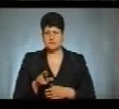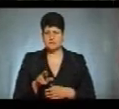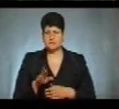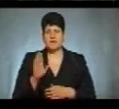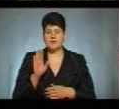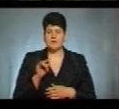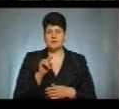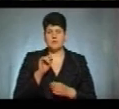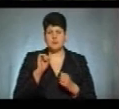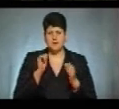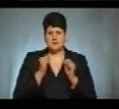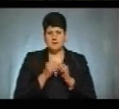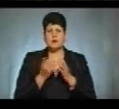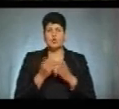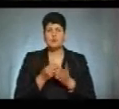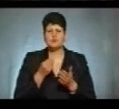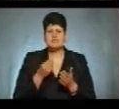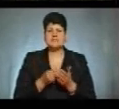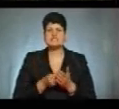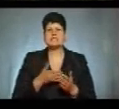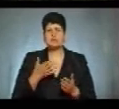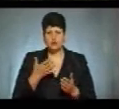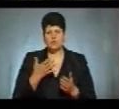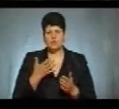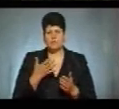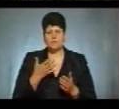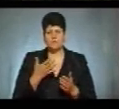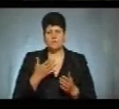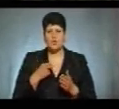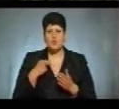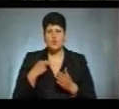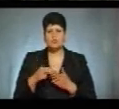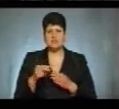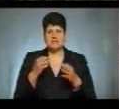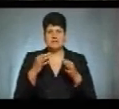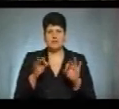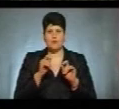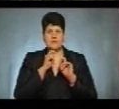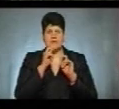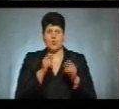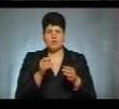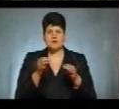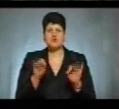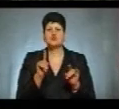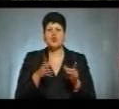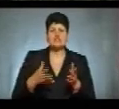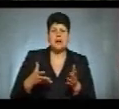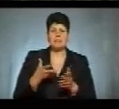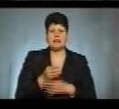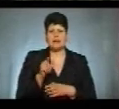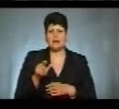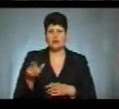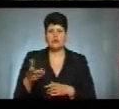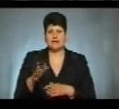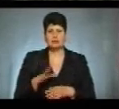Хай вони пам'ятають, якою ціною куплена свобода, дарована свобода, що заплатили люди, які